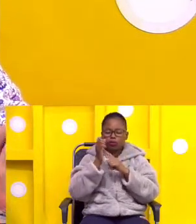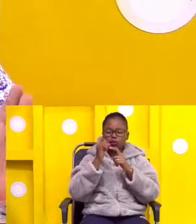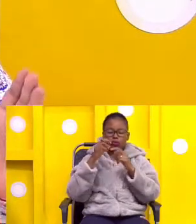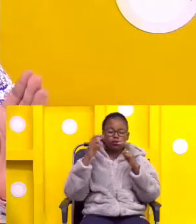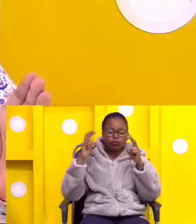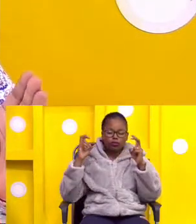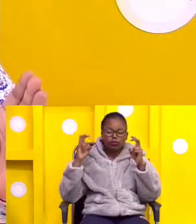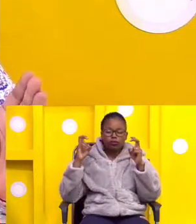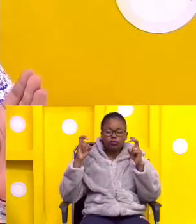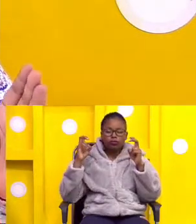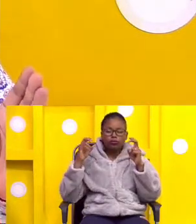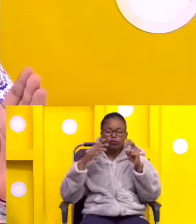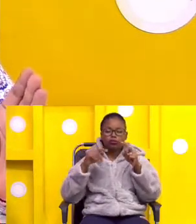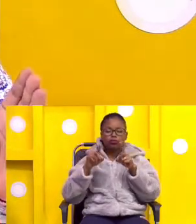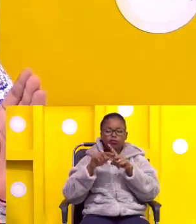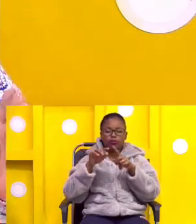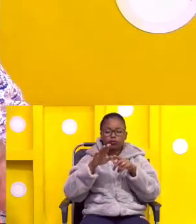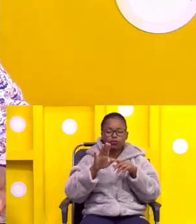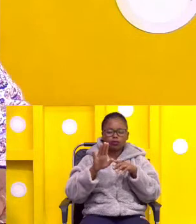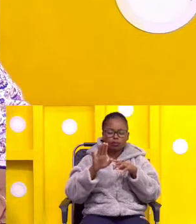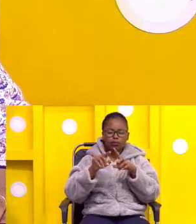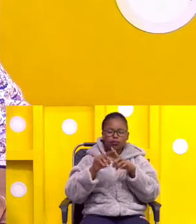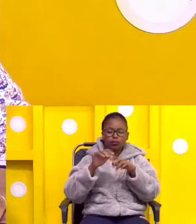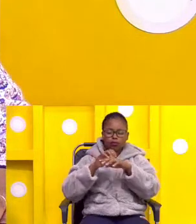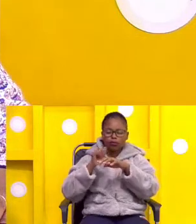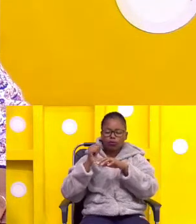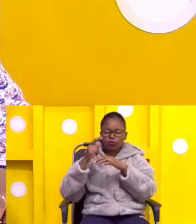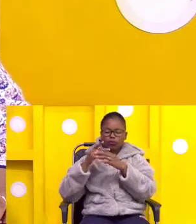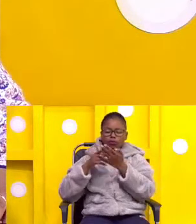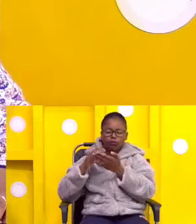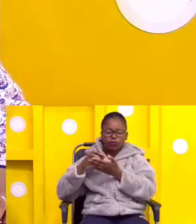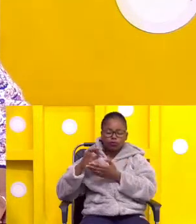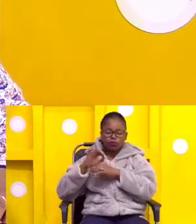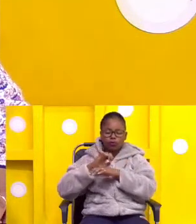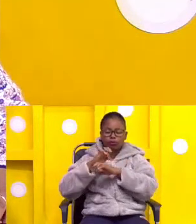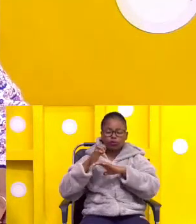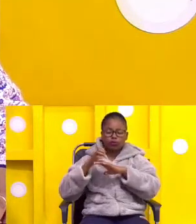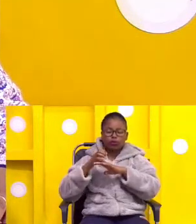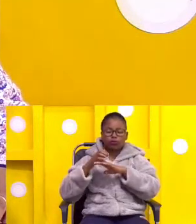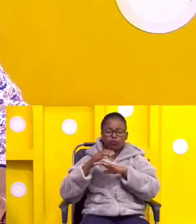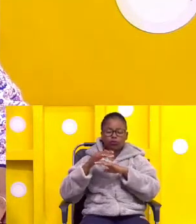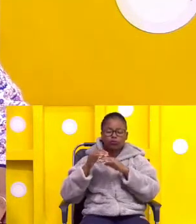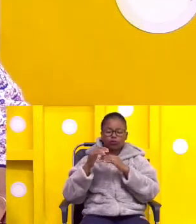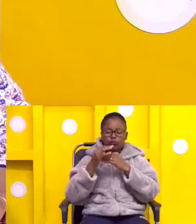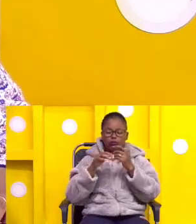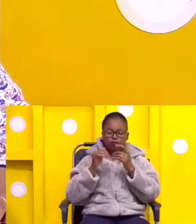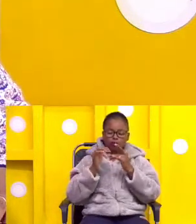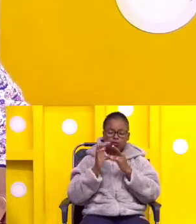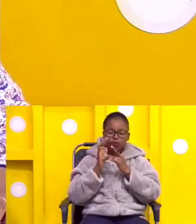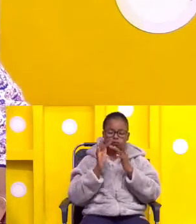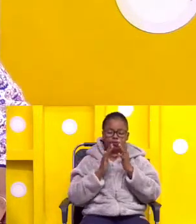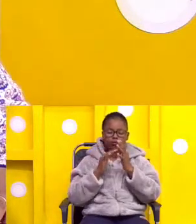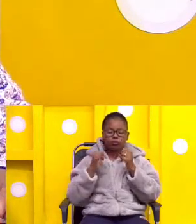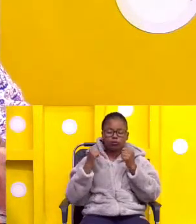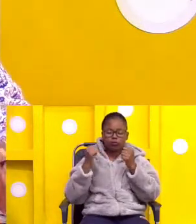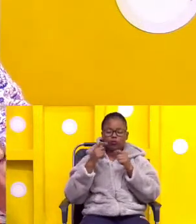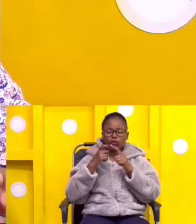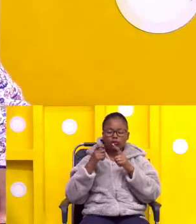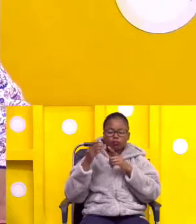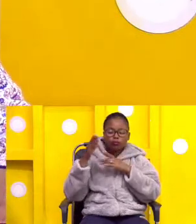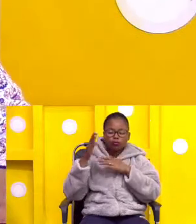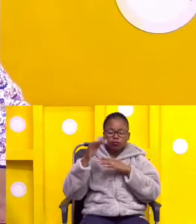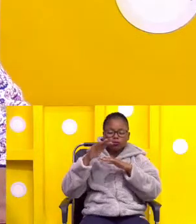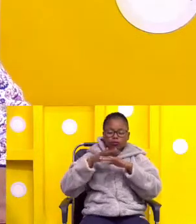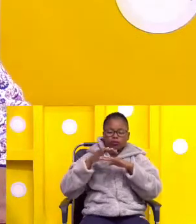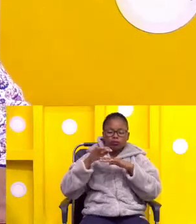goma. Ona inyuga mweteli ya luirigo luwega roo mwaki waro homo delu. Na dhakame ya Jesu Kristo. Na hinya wa gai uikale